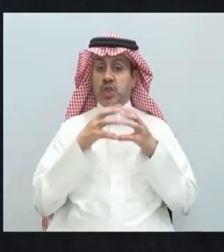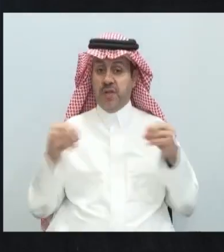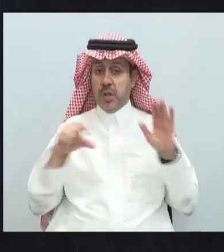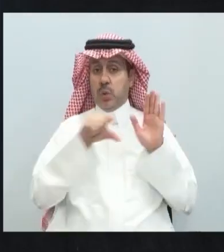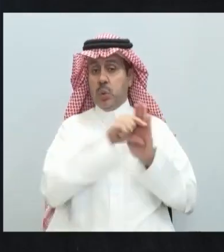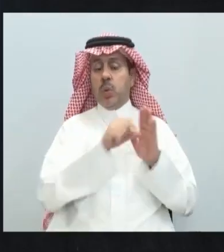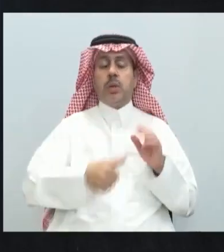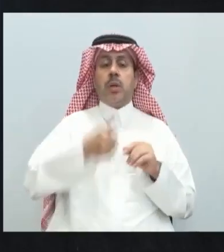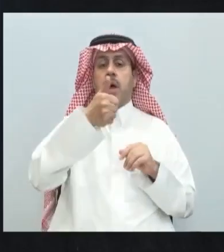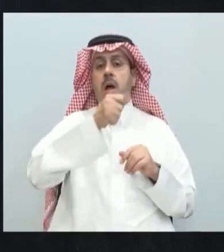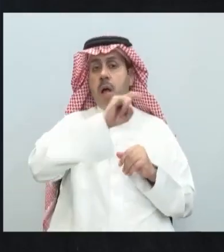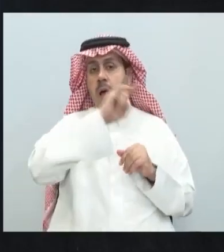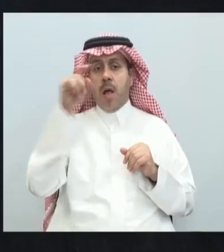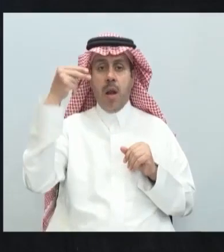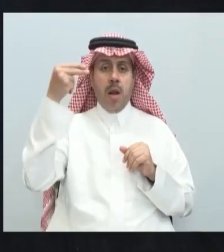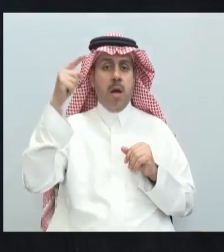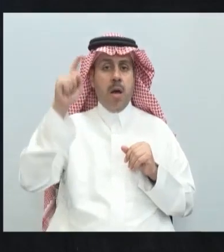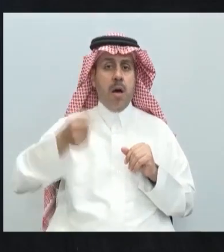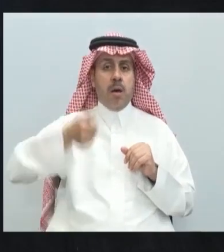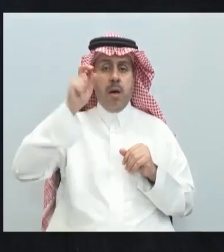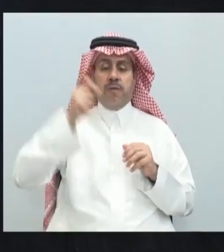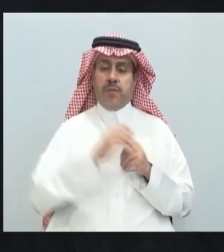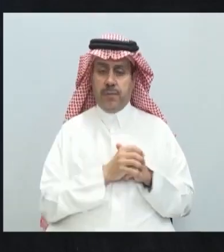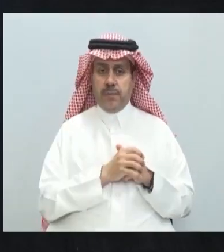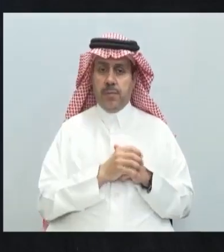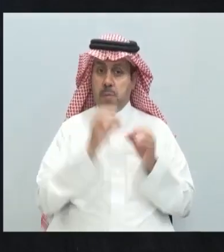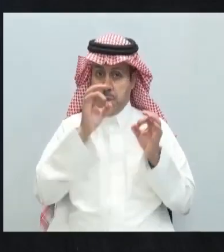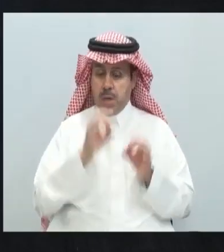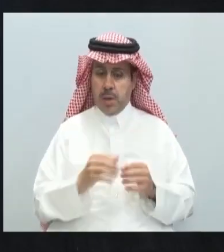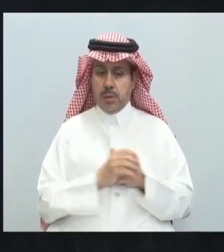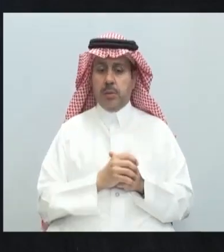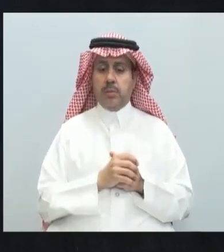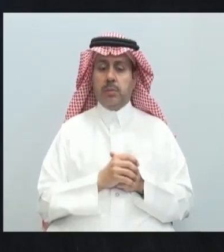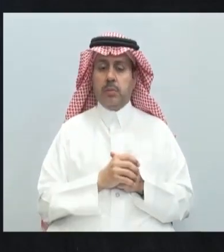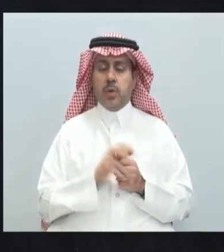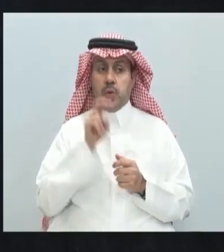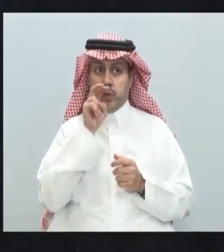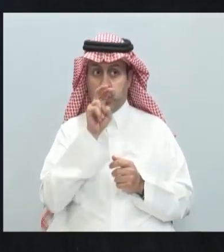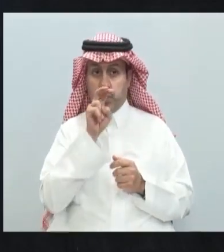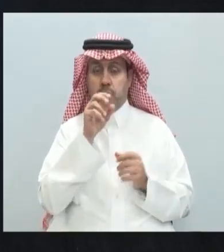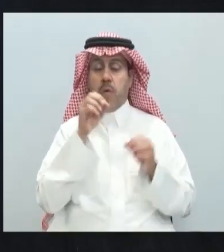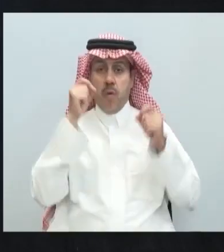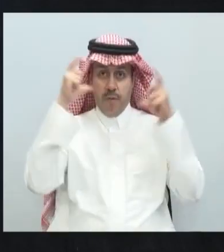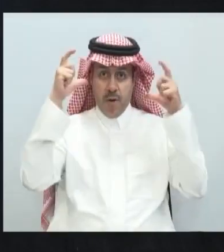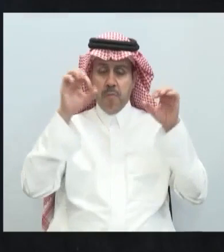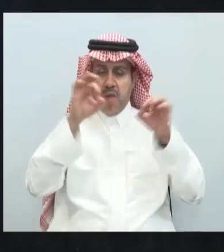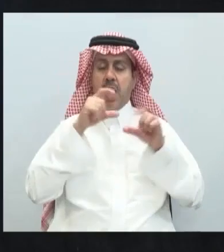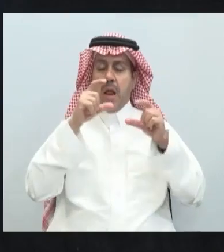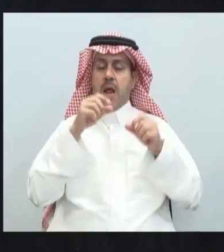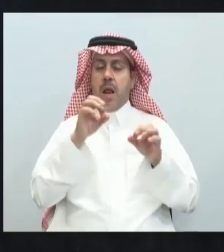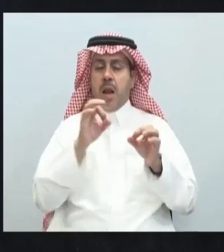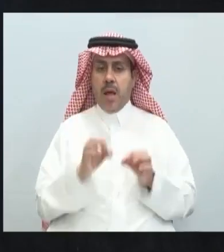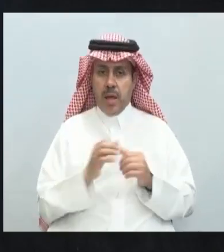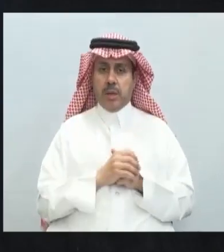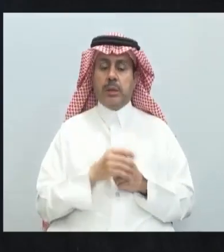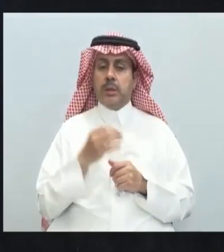الاعراف باذن الله تعالى معنا بعض الايات من هذه السوره اقف واياكم مع هذه الايات تلاوه لها